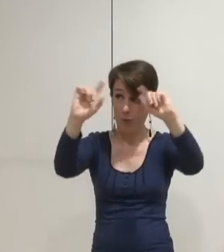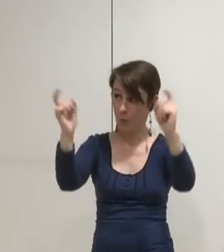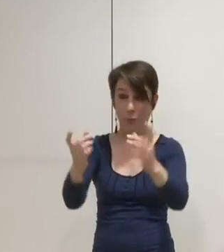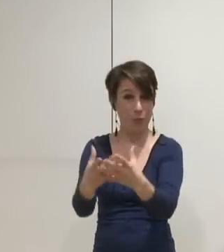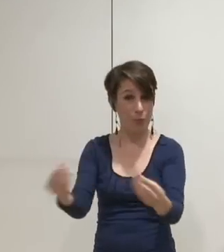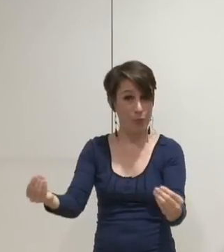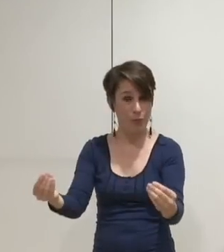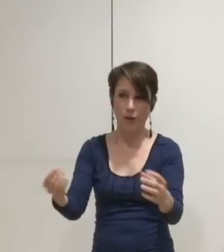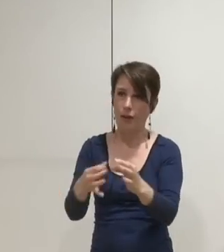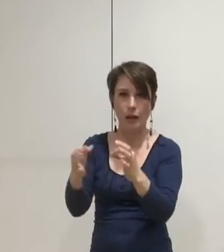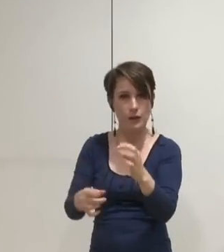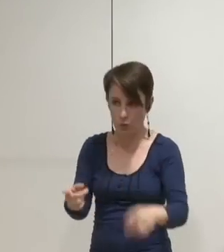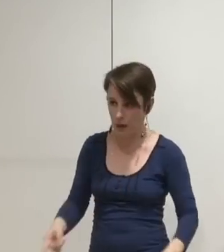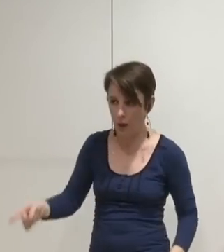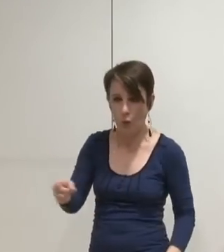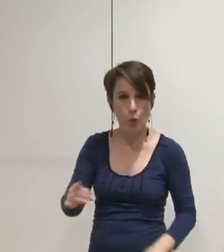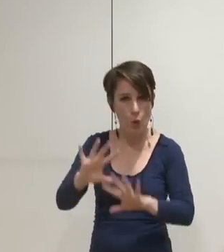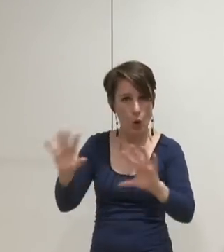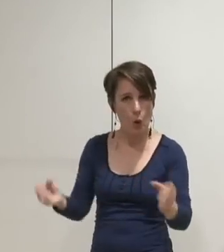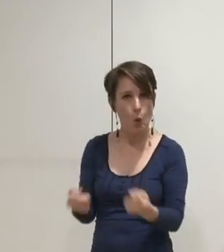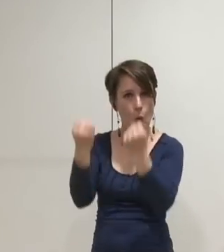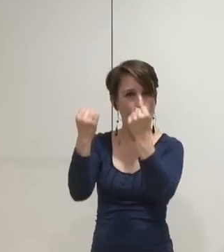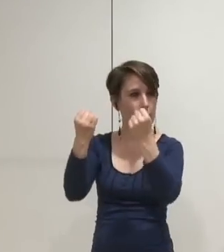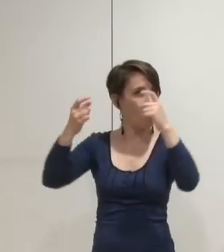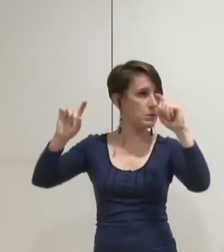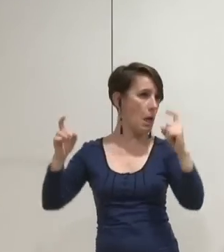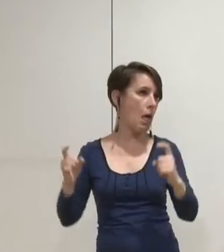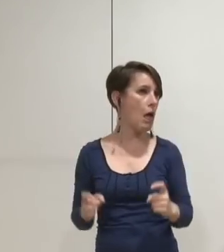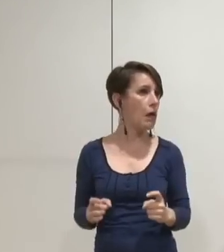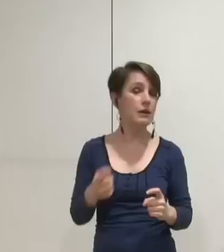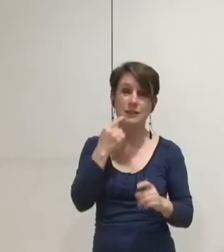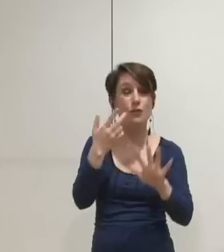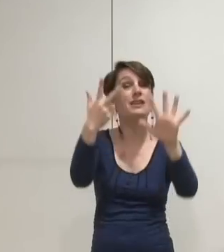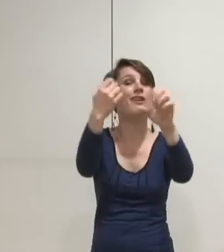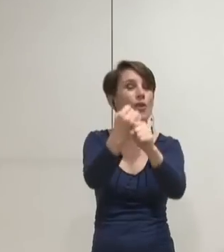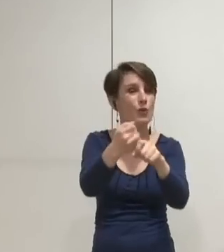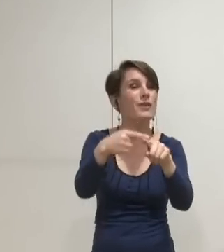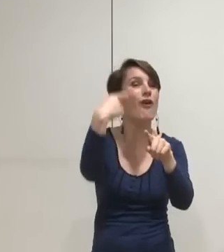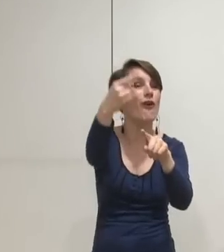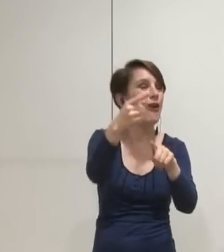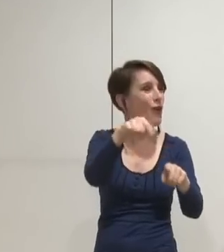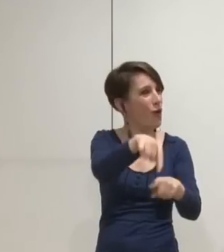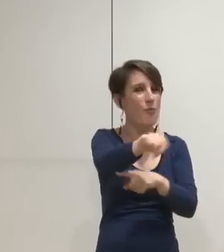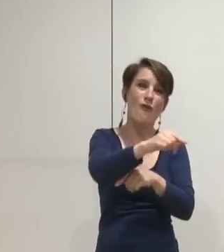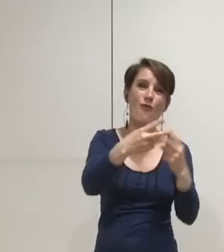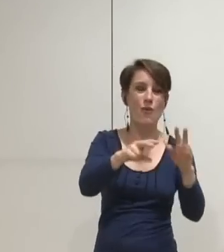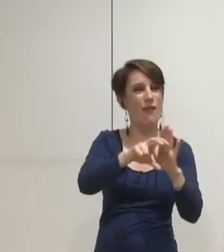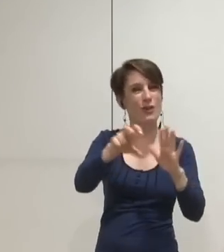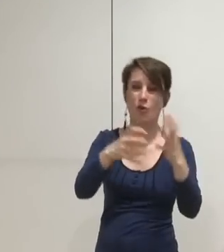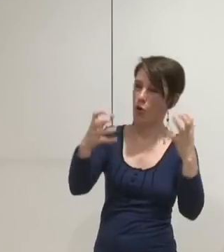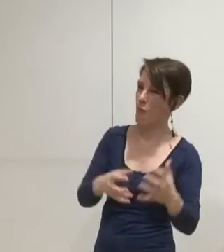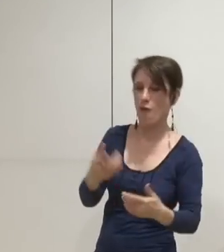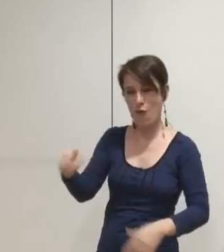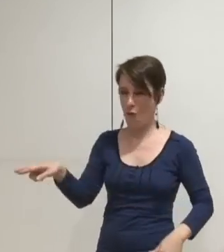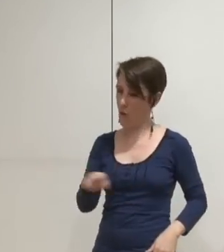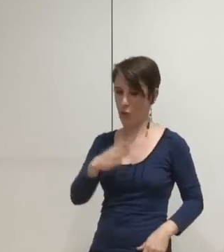compéten qui aurait un coût lorsque vous choisiriez de reprendre la gestion de ce service public quel que soit d'ailleurs le mode